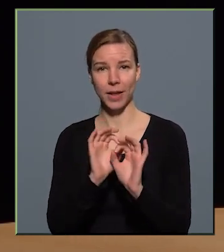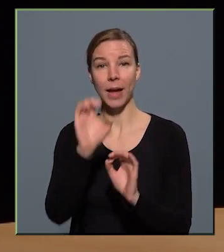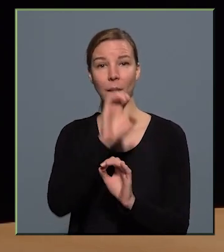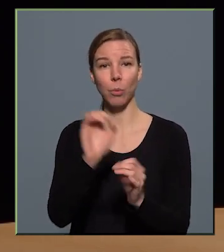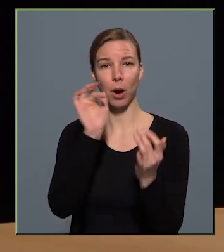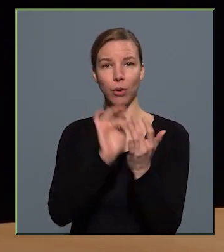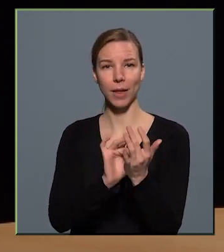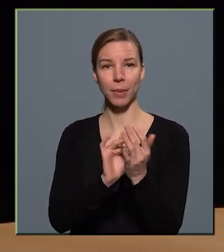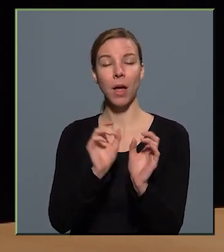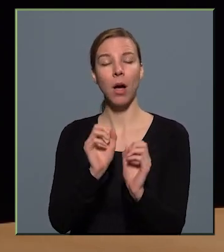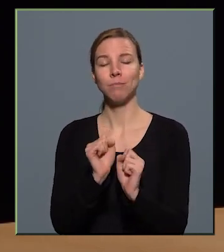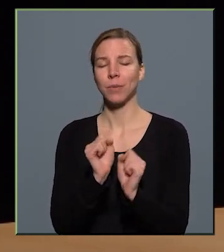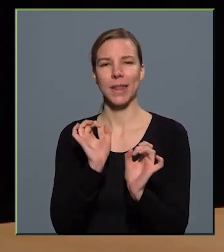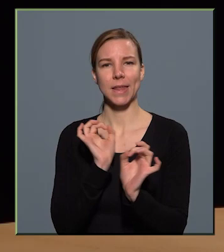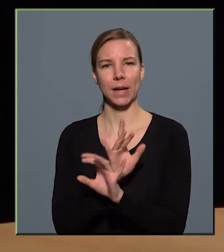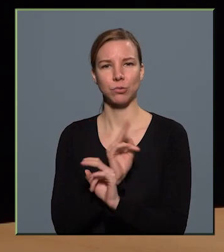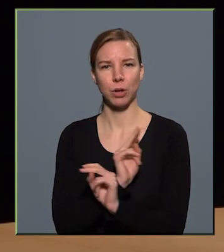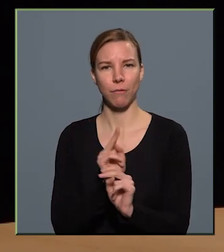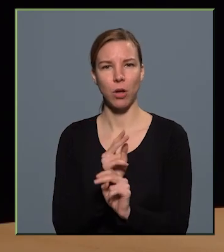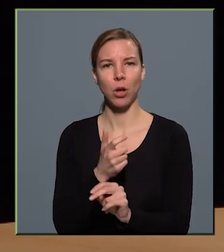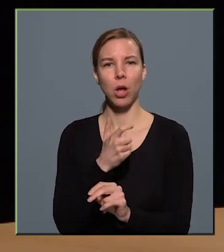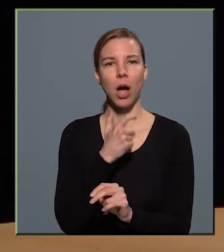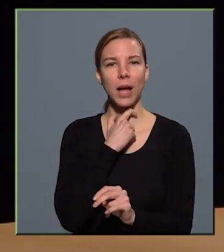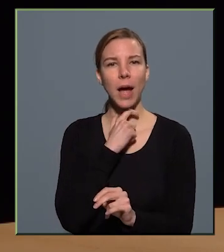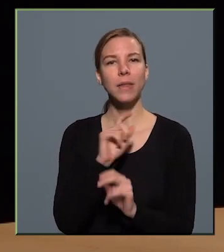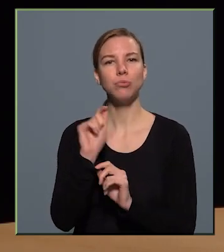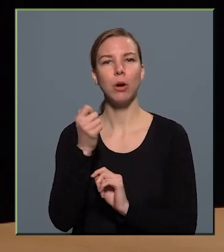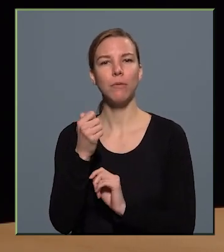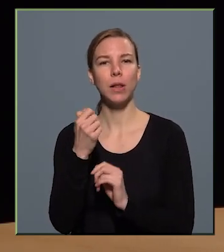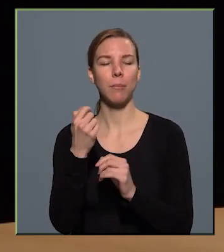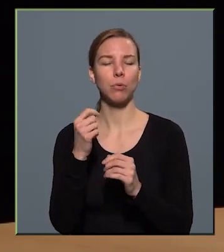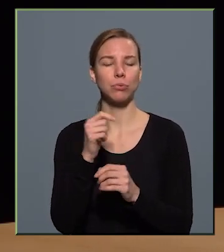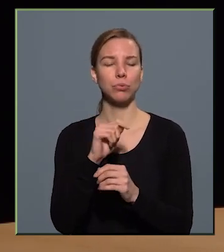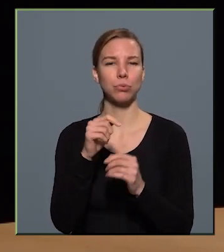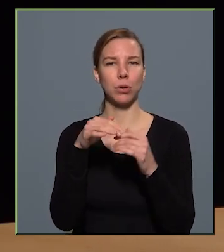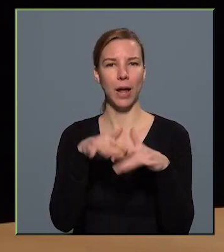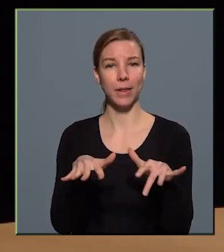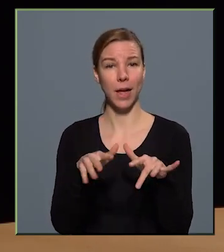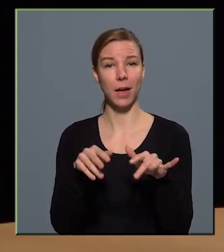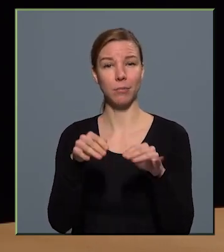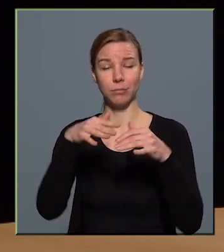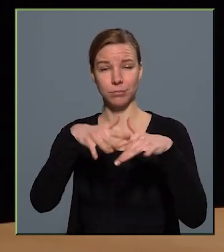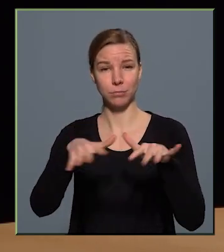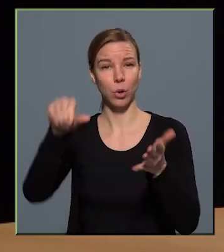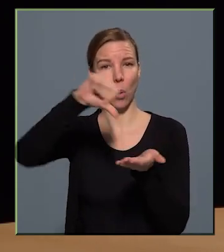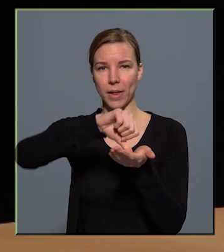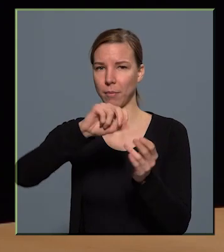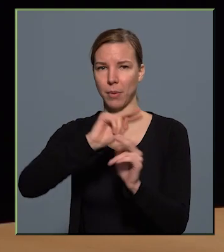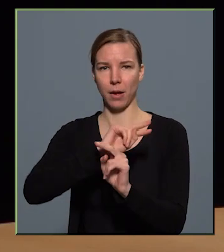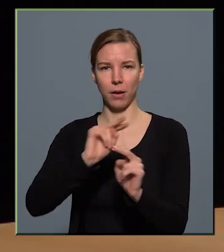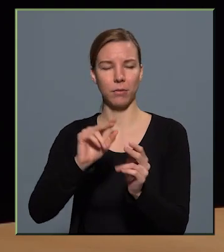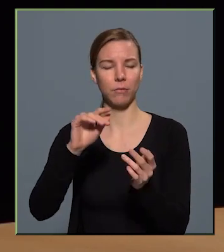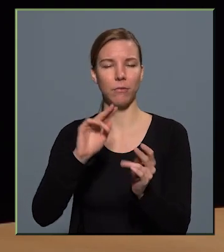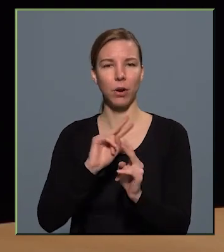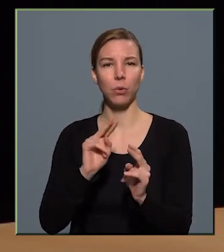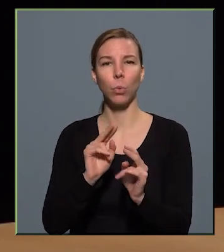egy óriási szerencsénk, hogy a gáz és a villamosenergia rendszer szempontjából is egy hálózat közepén vagyunk. Ez tök jó, nagy biztonságot